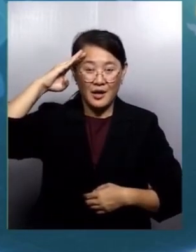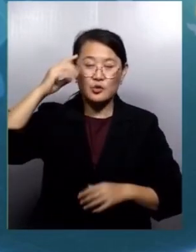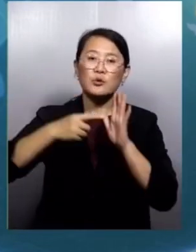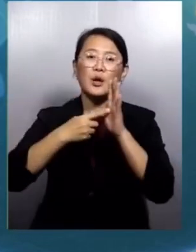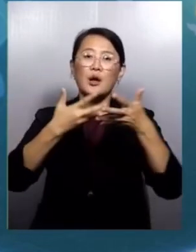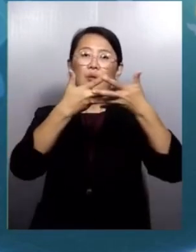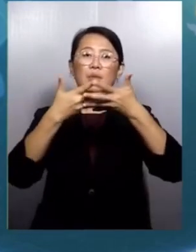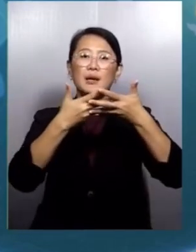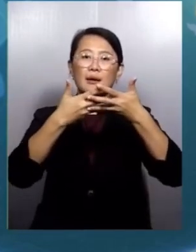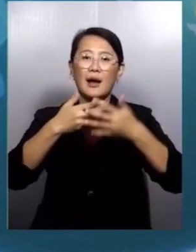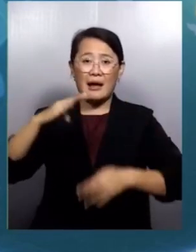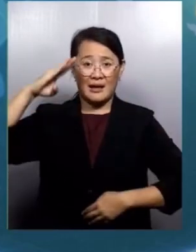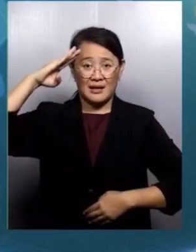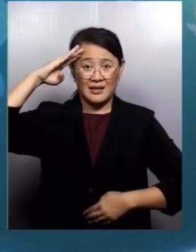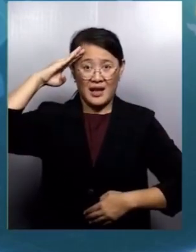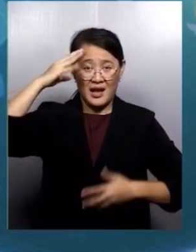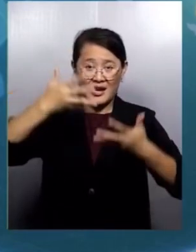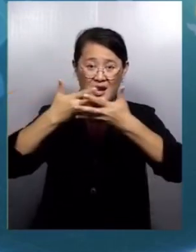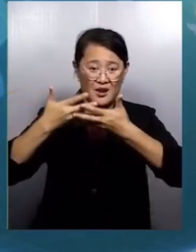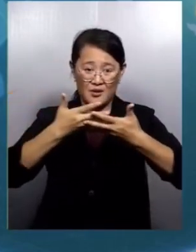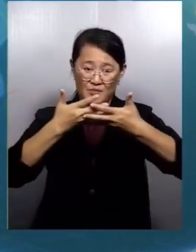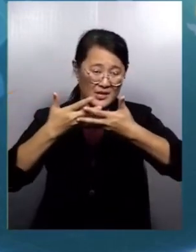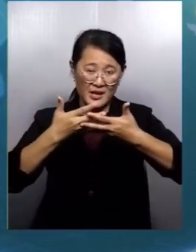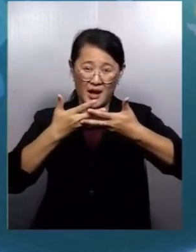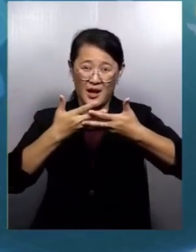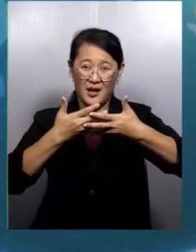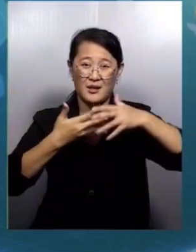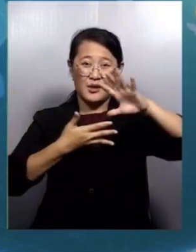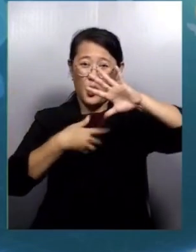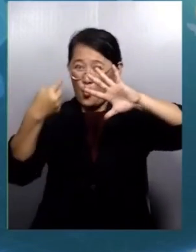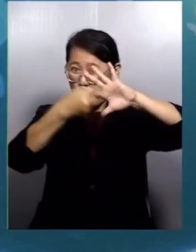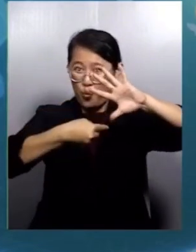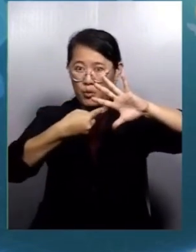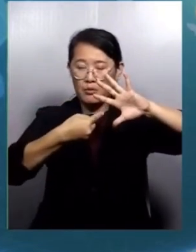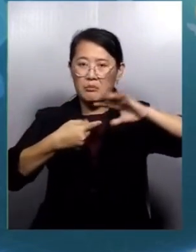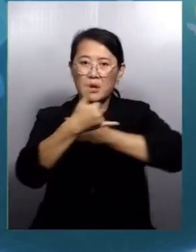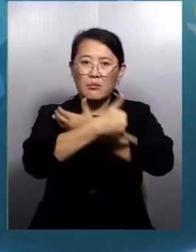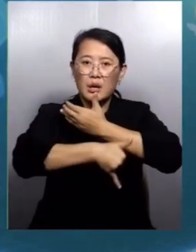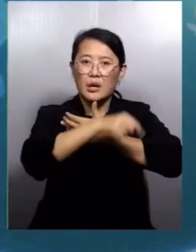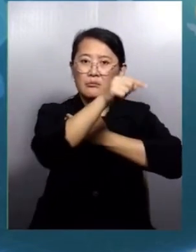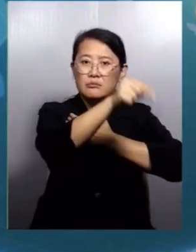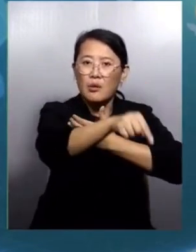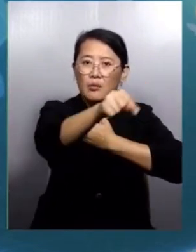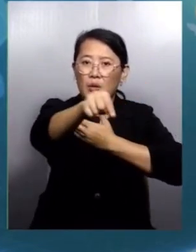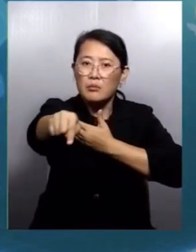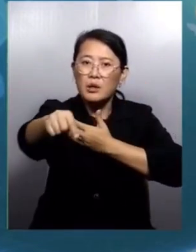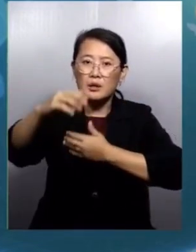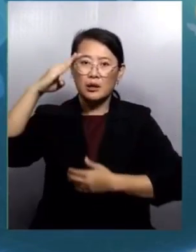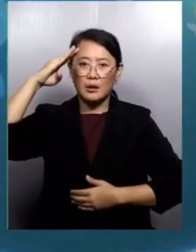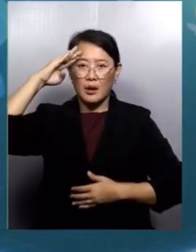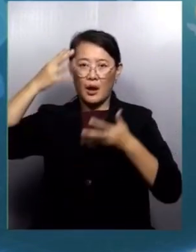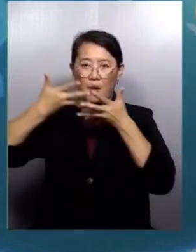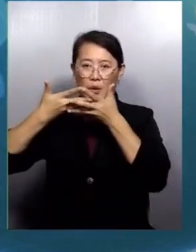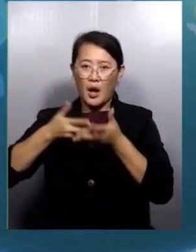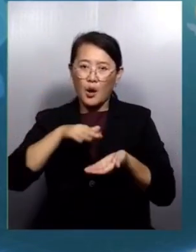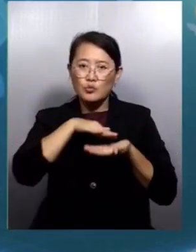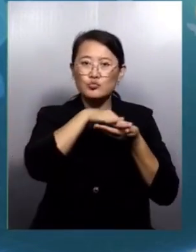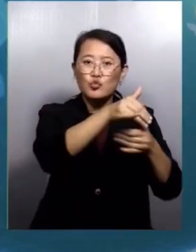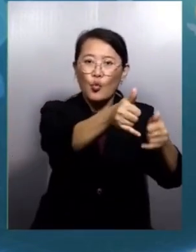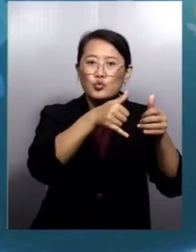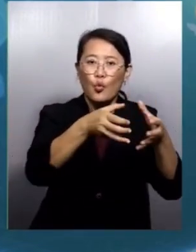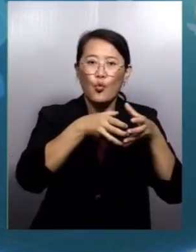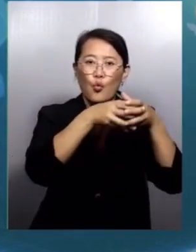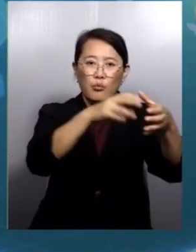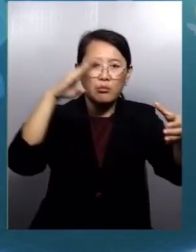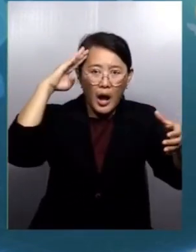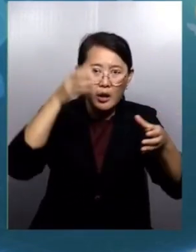ได้ต่อเนื่องขนาดนั้นศักยภาพคุณไม่ไปไม่ถึงเพราะคุณขาดดุลงบประมาณและหนี้สาธารณะเ